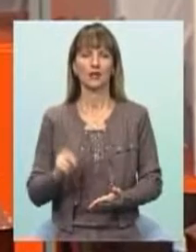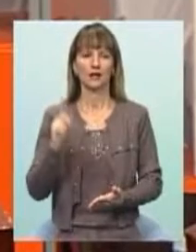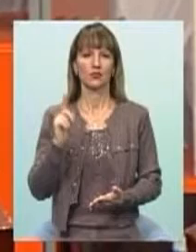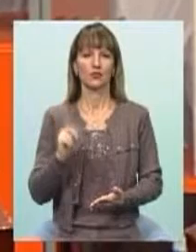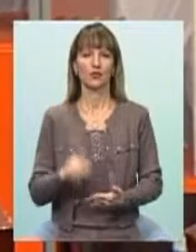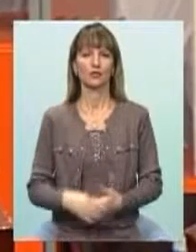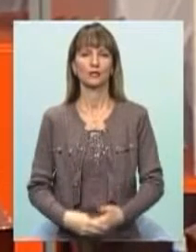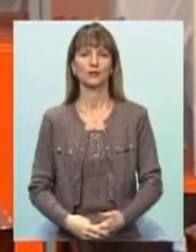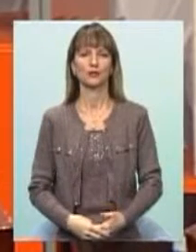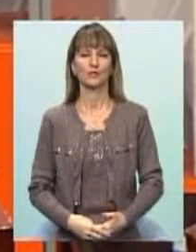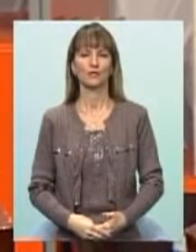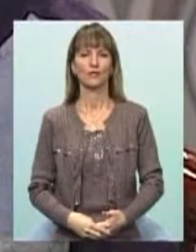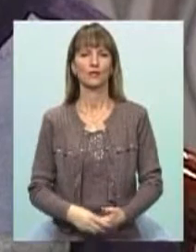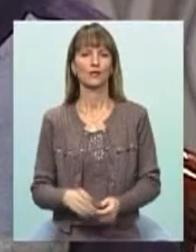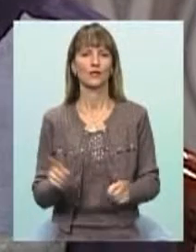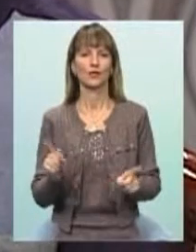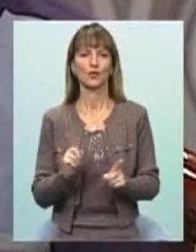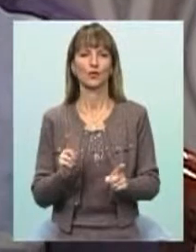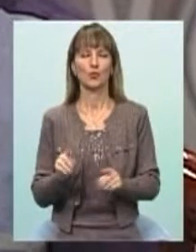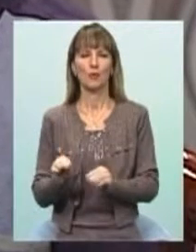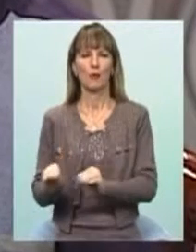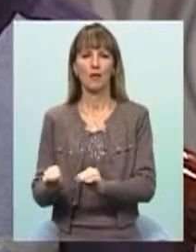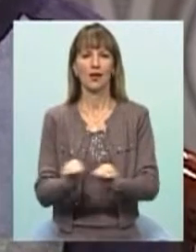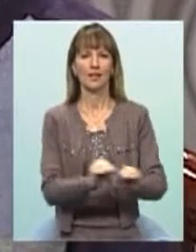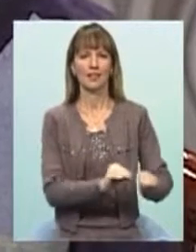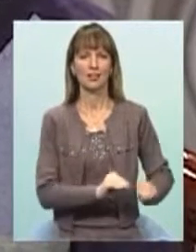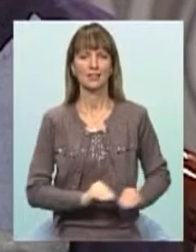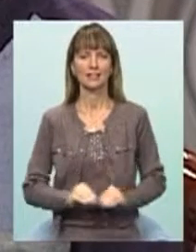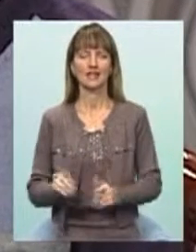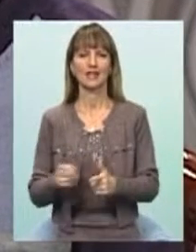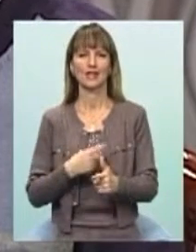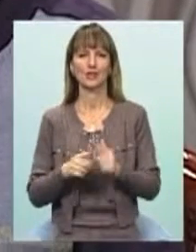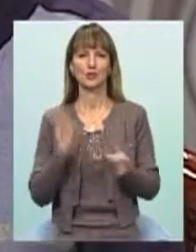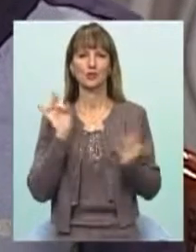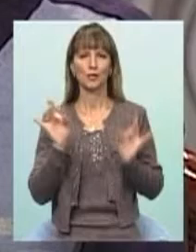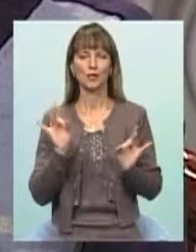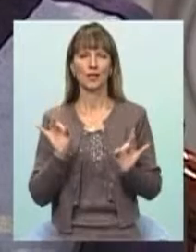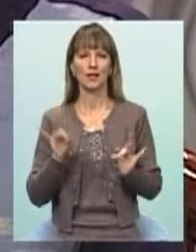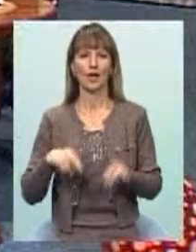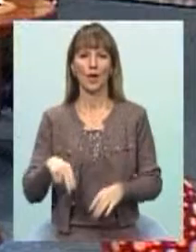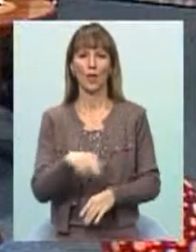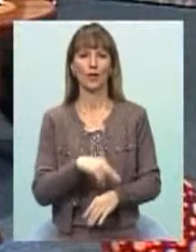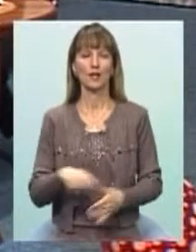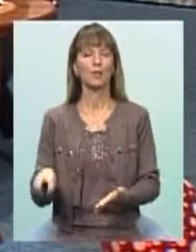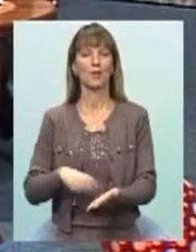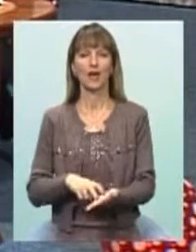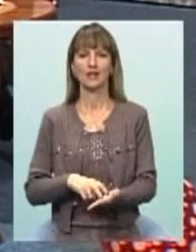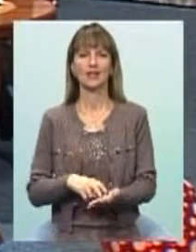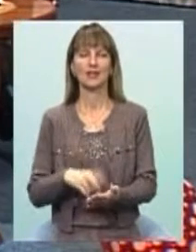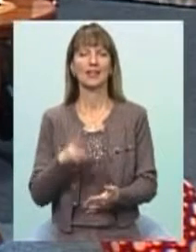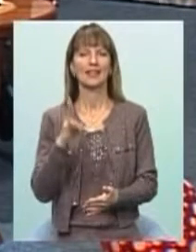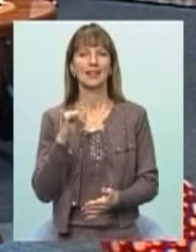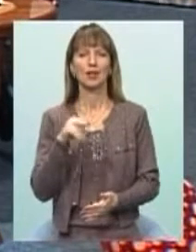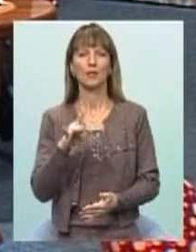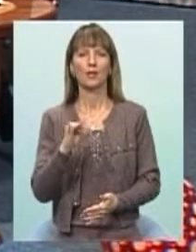двигають там. Ну, щось передвігається, або стукотять і ходять. Так, дійсно, боятися ні привидів,